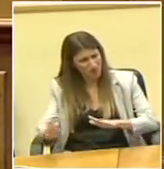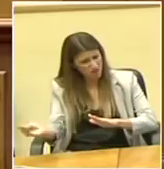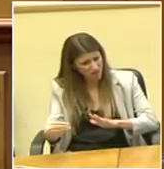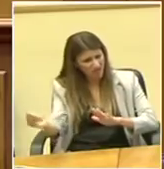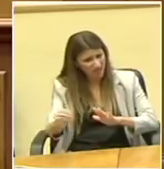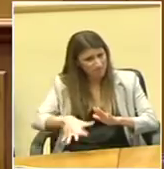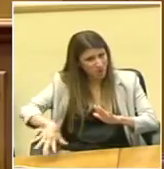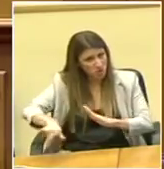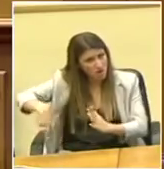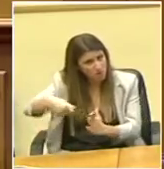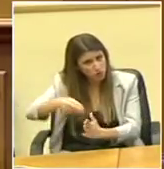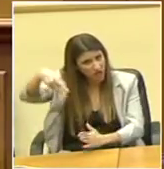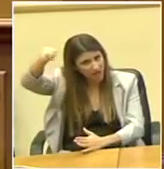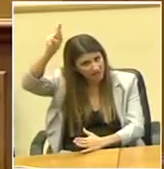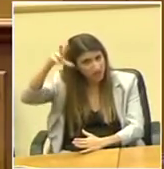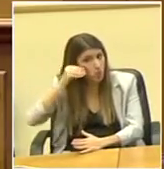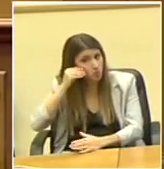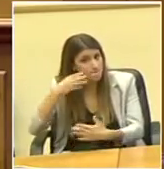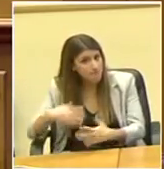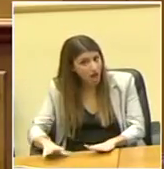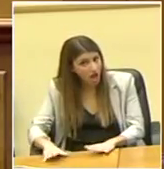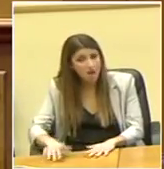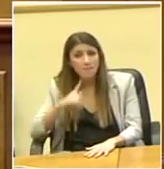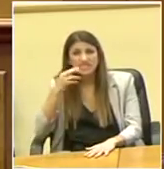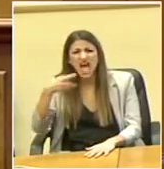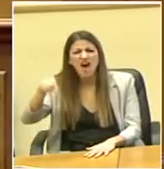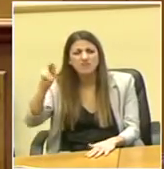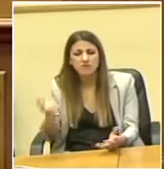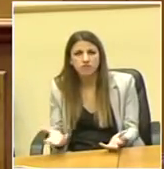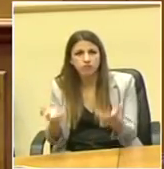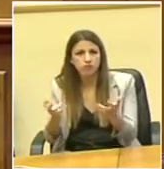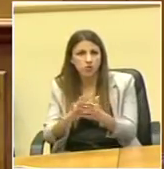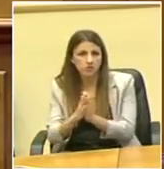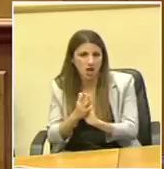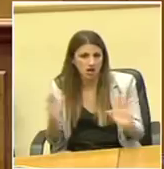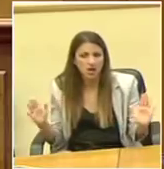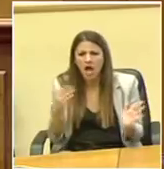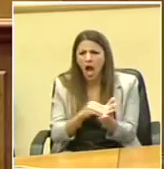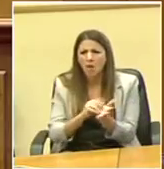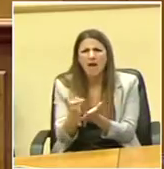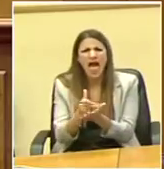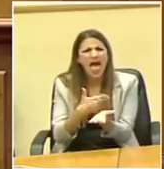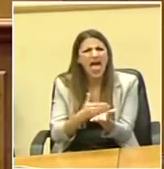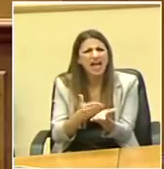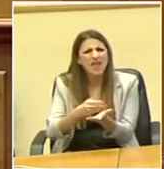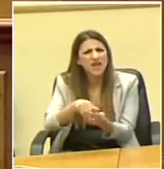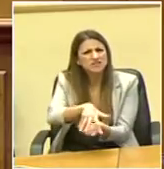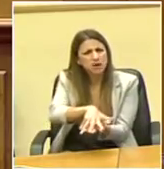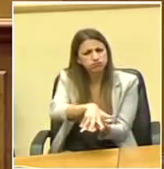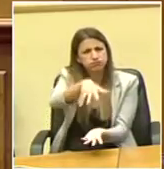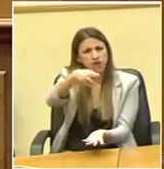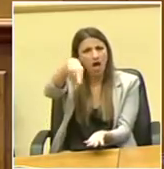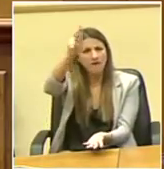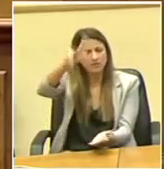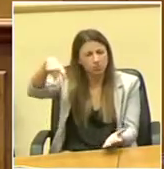περιμένετε και άλλες περιοχές, για αυξήσεις φωτιά, για φουσκωμένα καθαριστικά και υπέρογκες επιβαρύνσεις